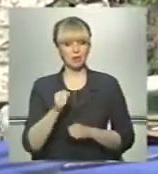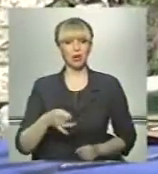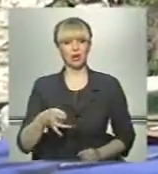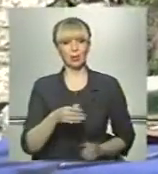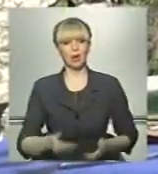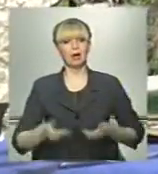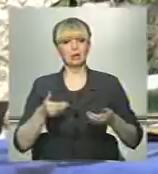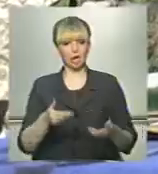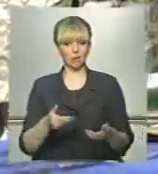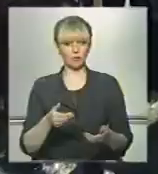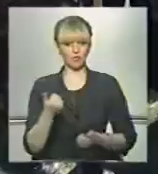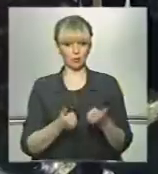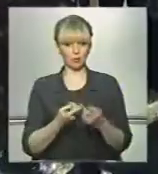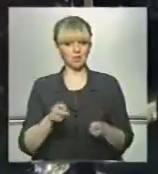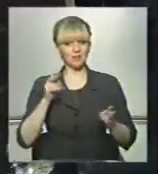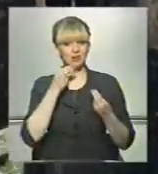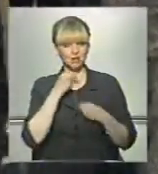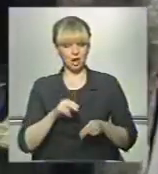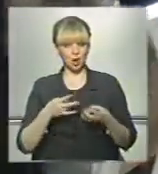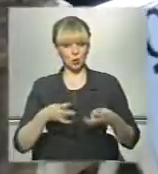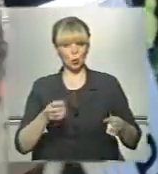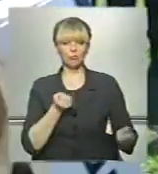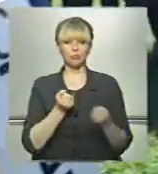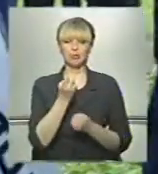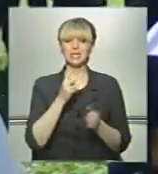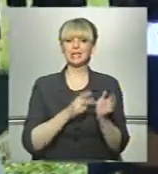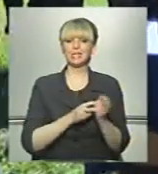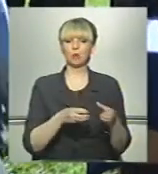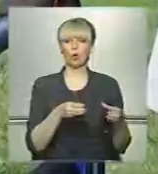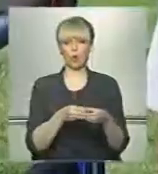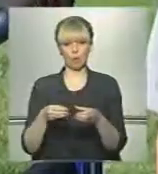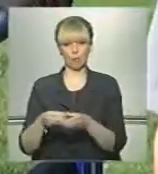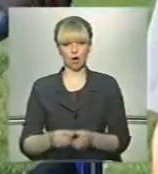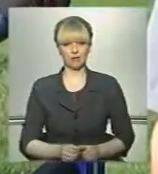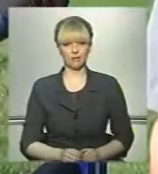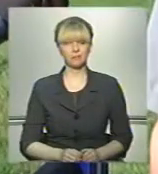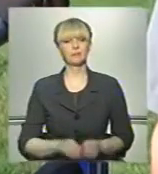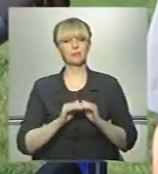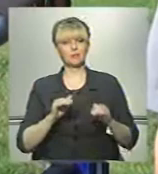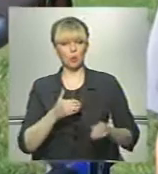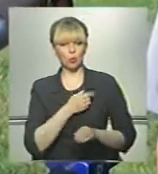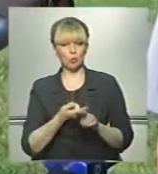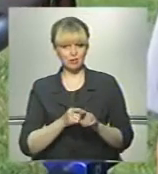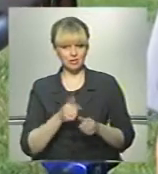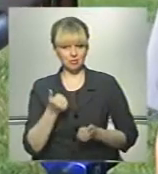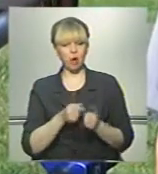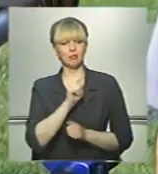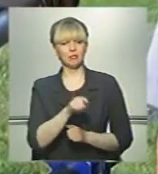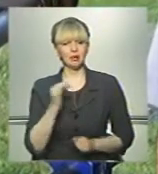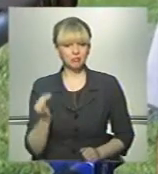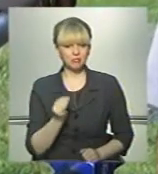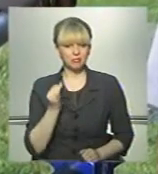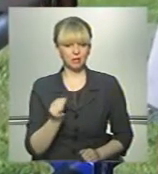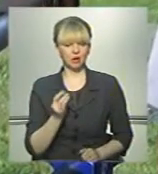районних етапів конкурсу. Нині за звання кращого клубу боролися 7 команд. Діти хочуть цих змагань, їм інтересно. І